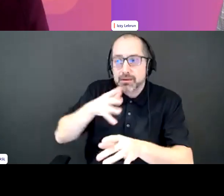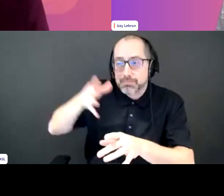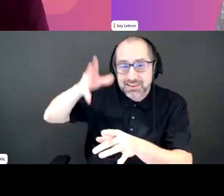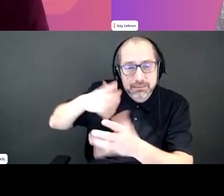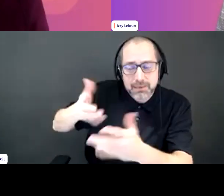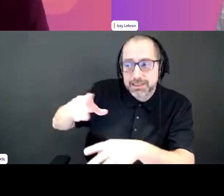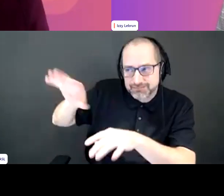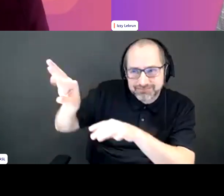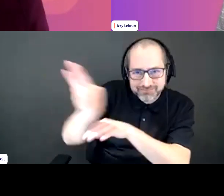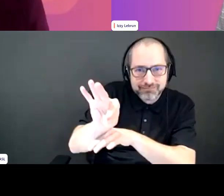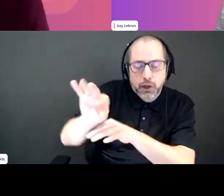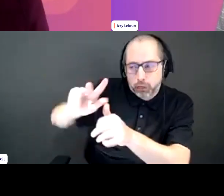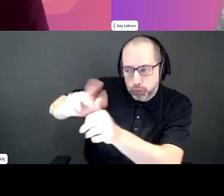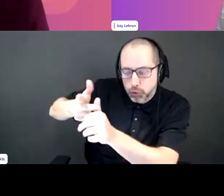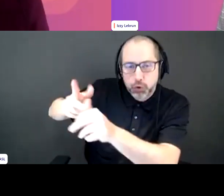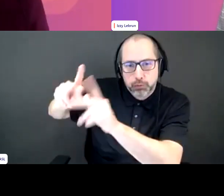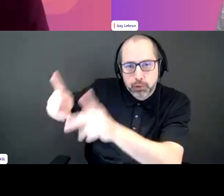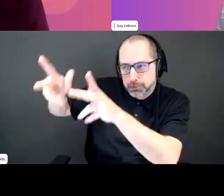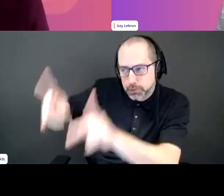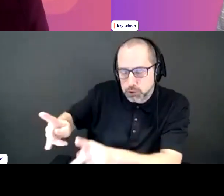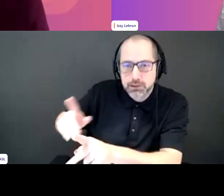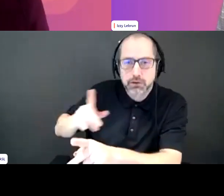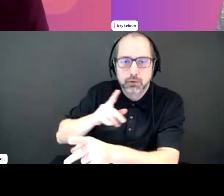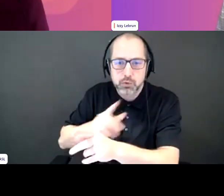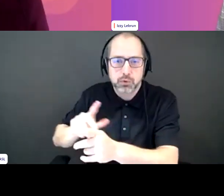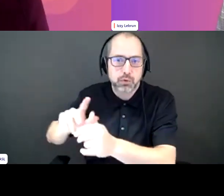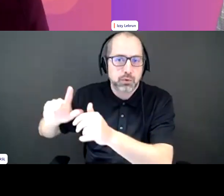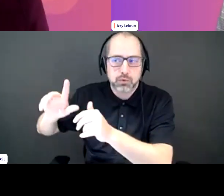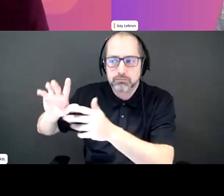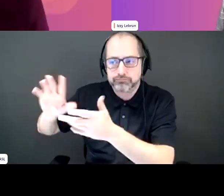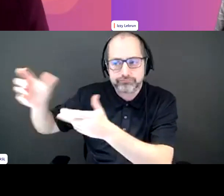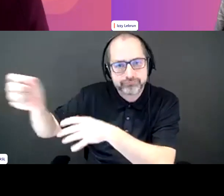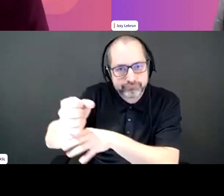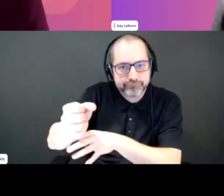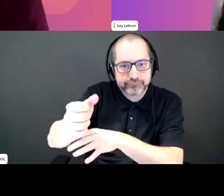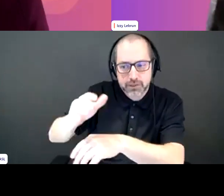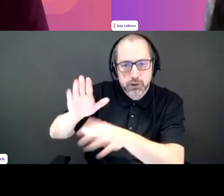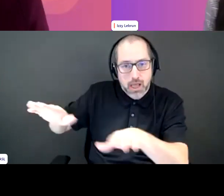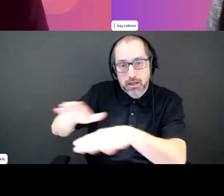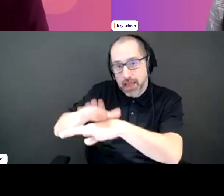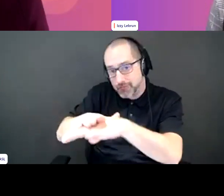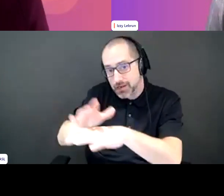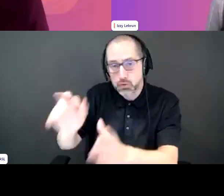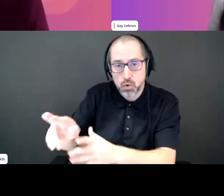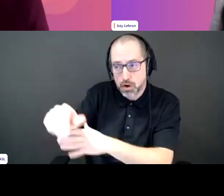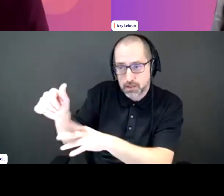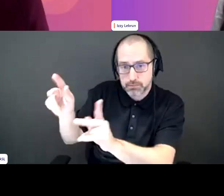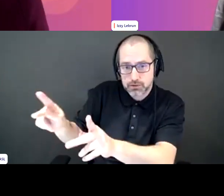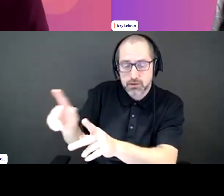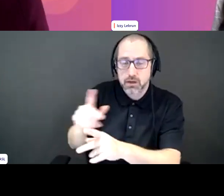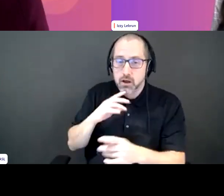ça peut pas être un avocat ça peut être Défenseur des enfants ou fournisseurs ou qui fait les rapports parce